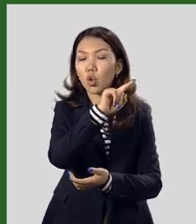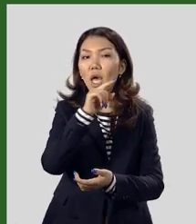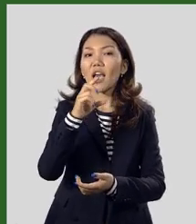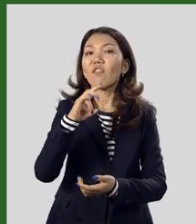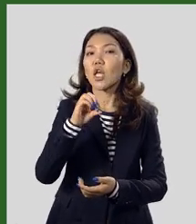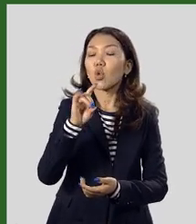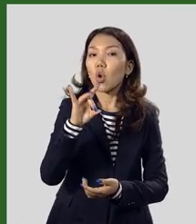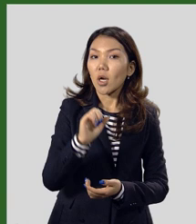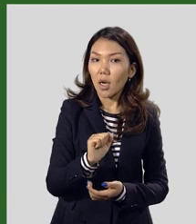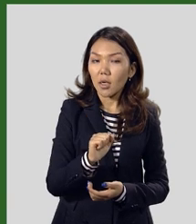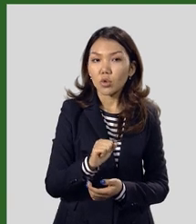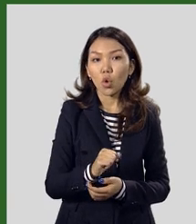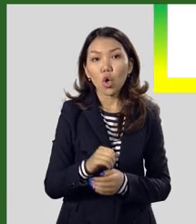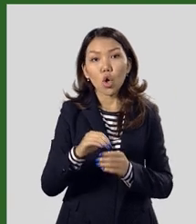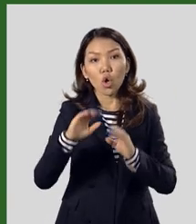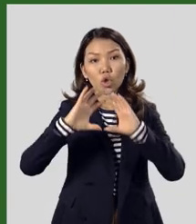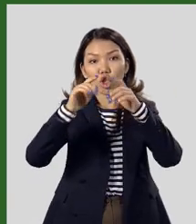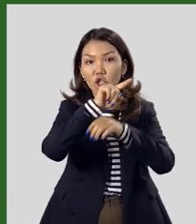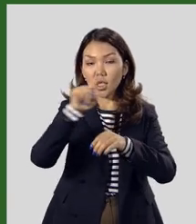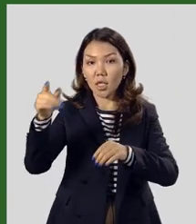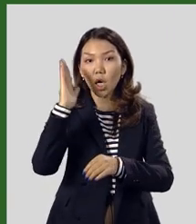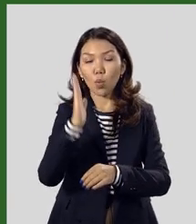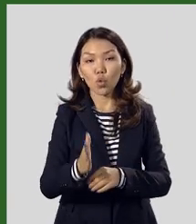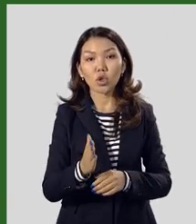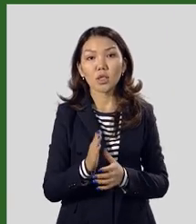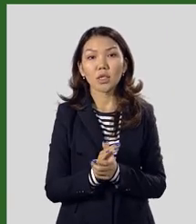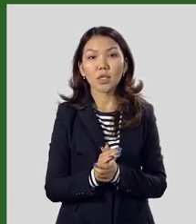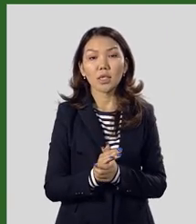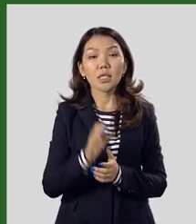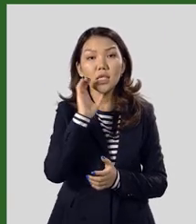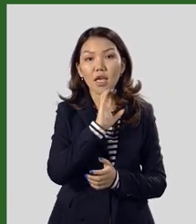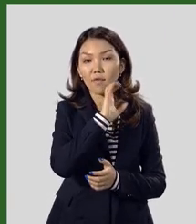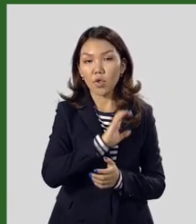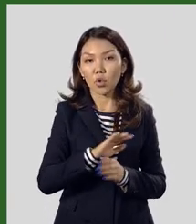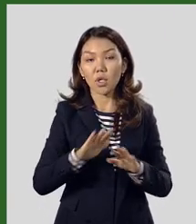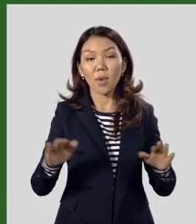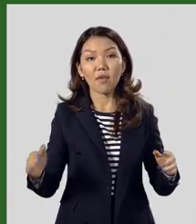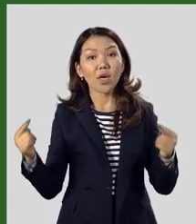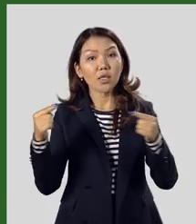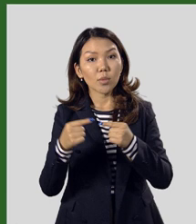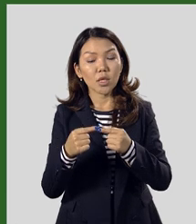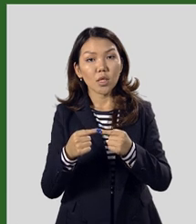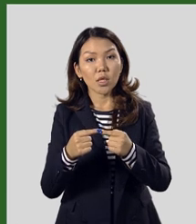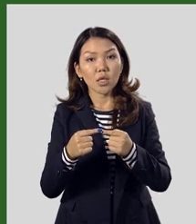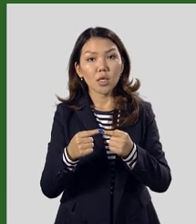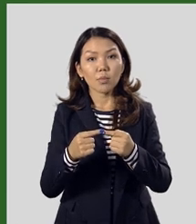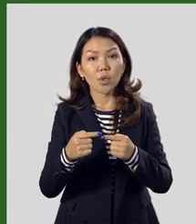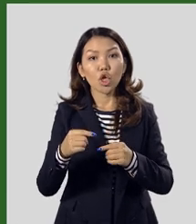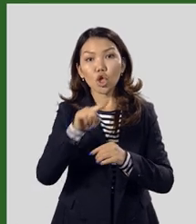широта будет северной. Ребята, давайте определим географическую широту города